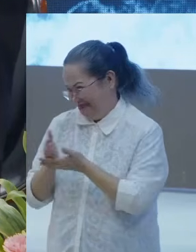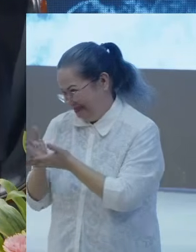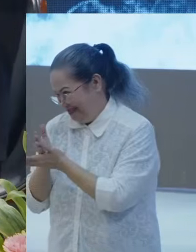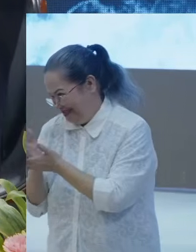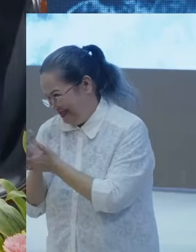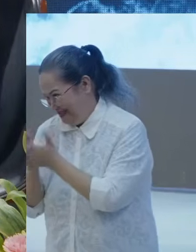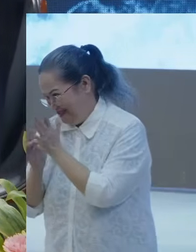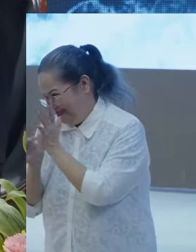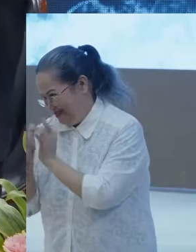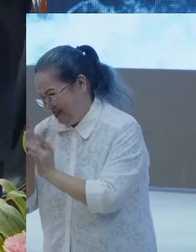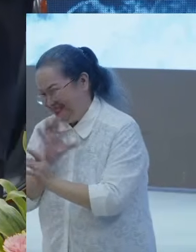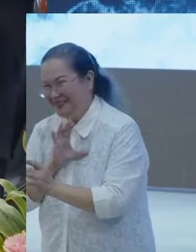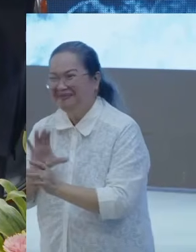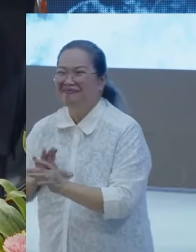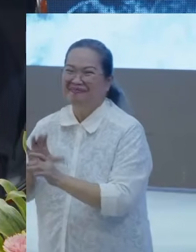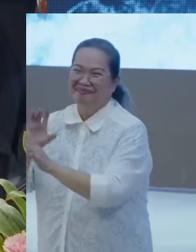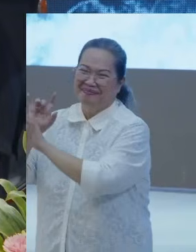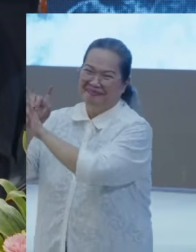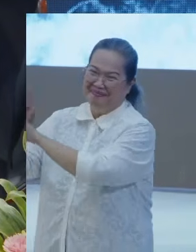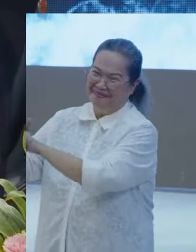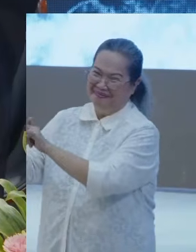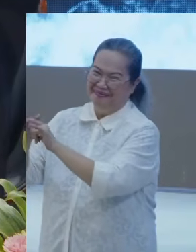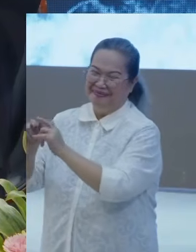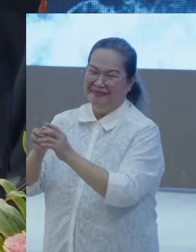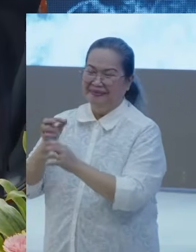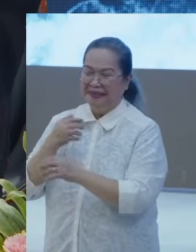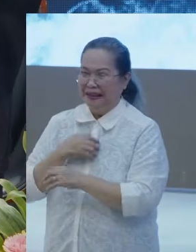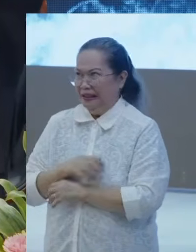ba? Smile lang. Parang ang sarap mo sa pakin, pero